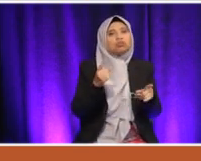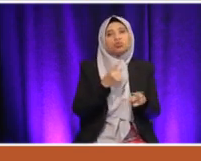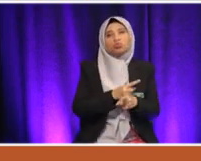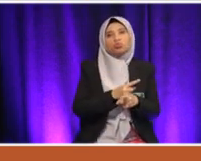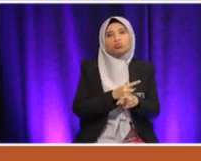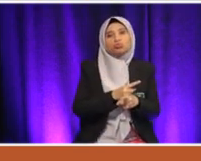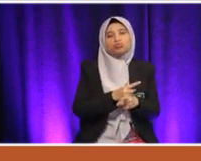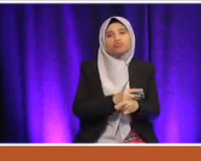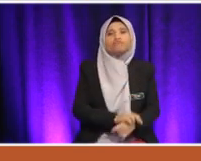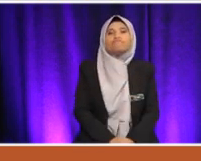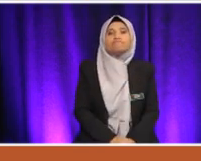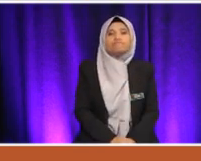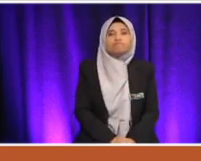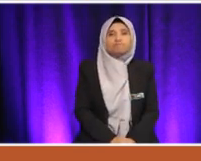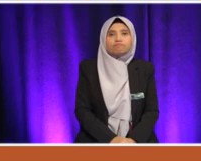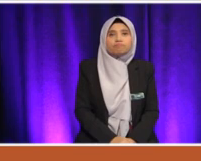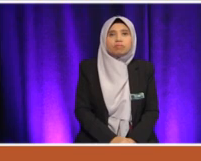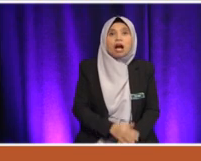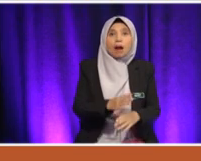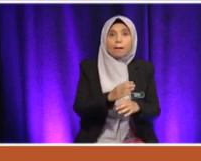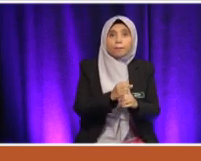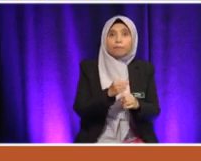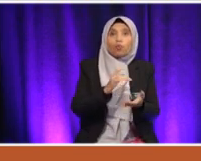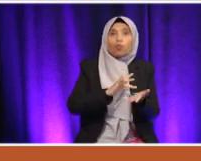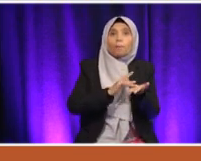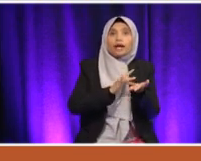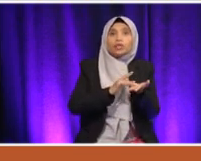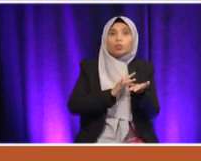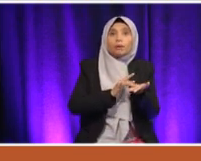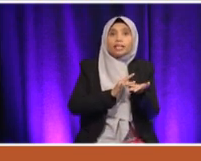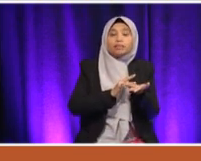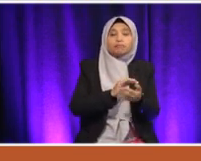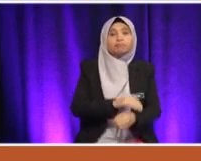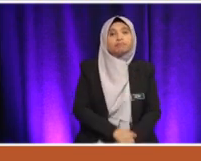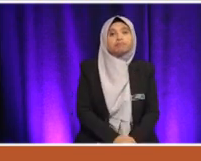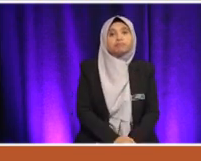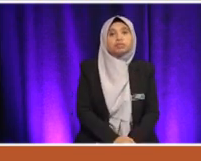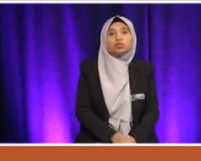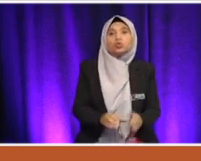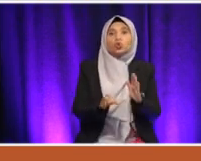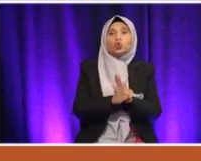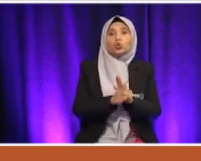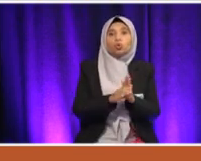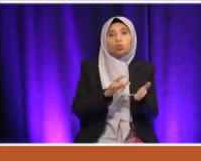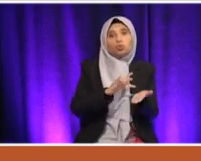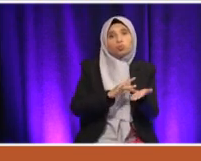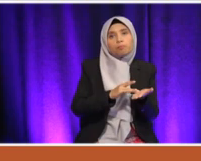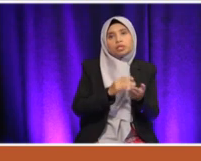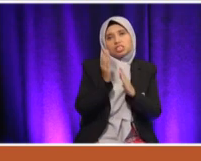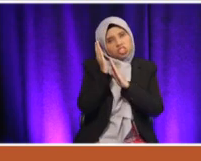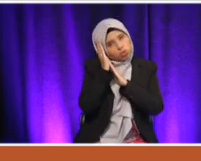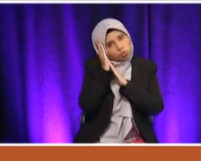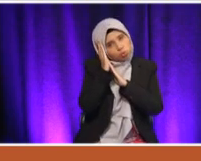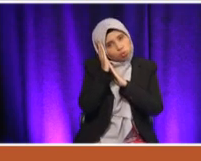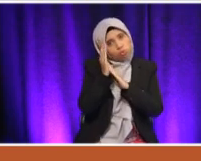dengan nomor terusnya dan ubat-ubatan atau bahan tertentu Oke seperti obat tidur alkohol dan